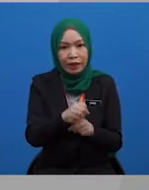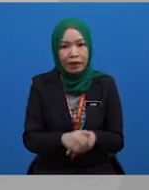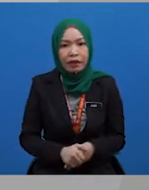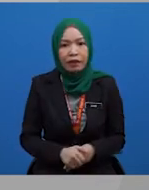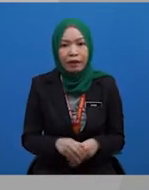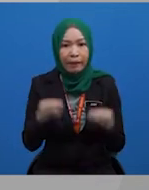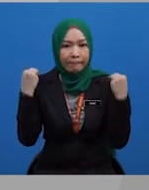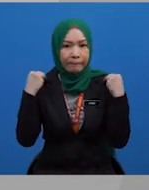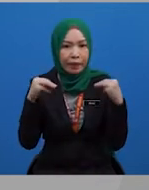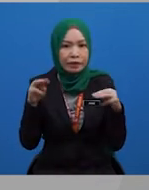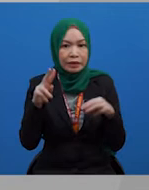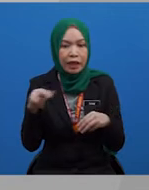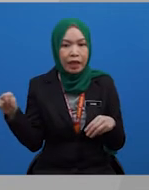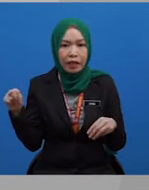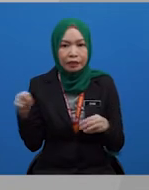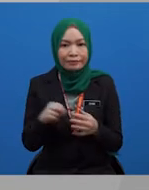sama.